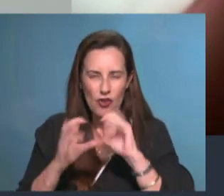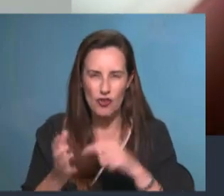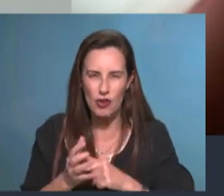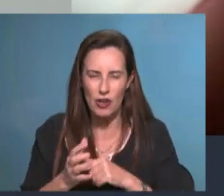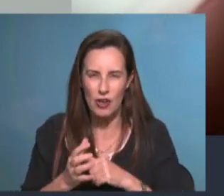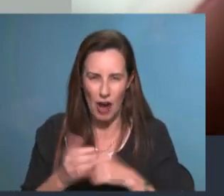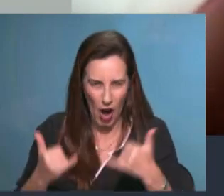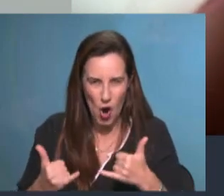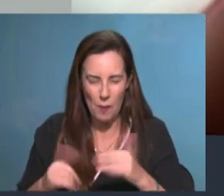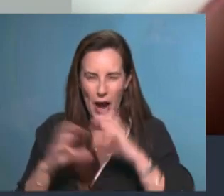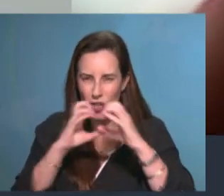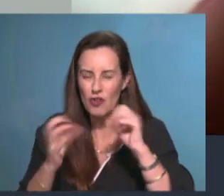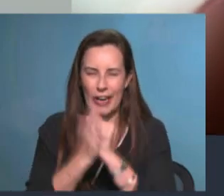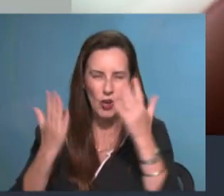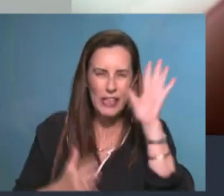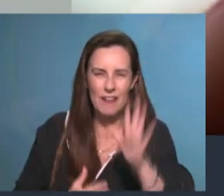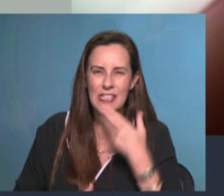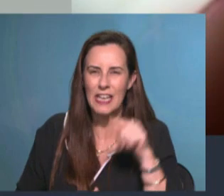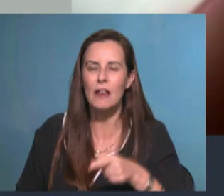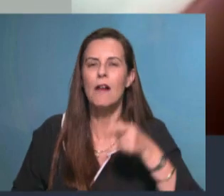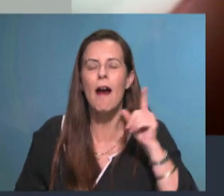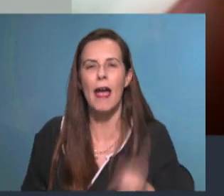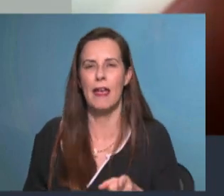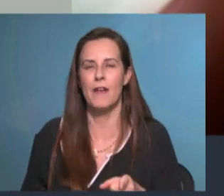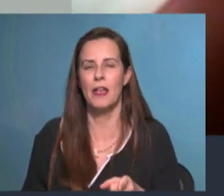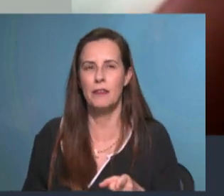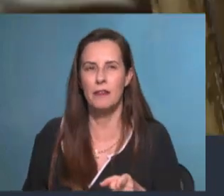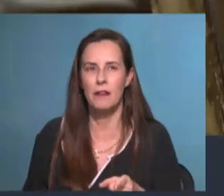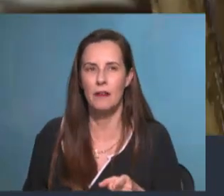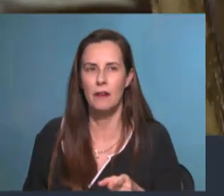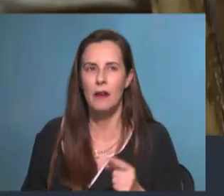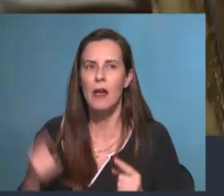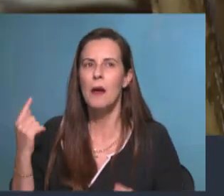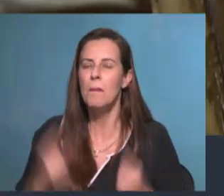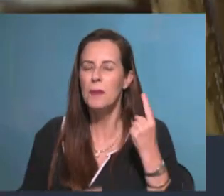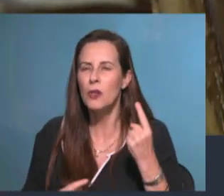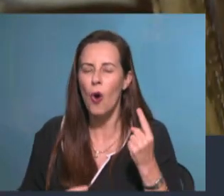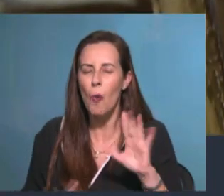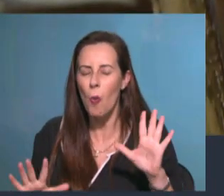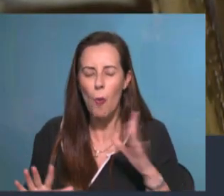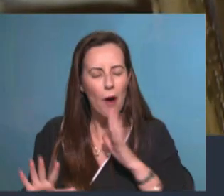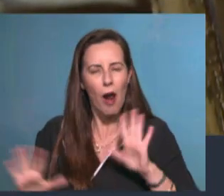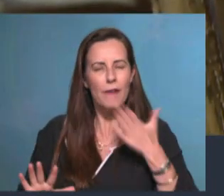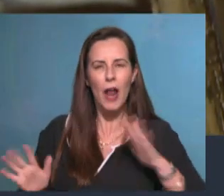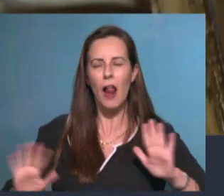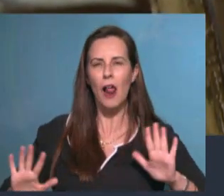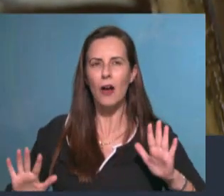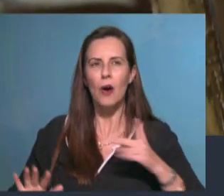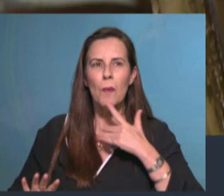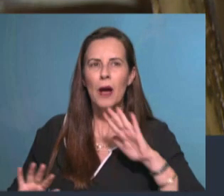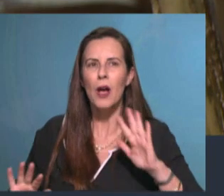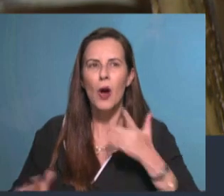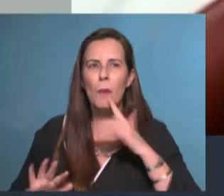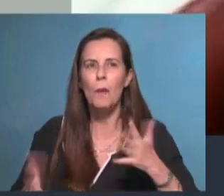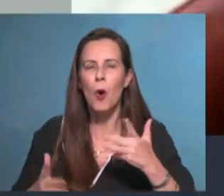היום התקשורת הישראלית חייבת פתאום הוא מאבד את העברית והוא אומר לי, יורם, איך אומרים סלט הדאו